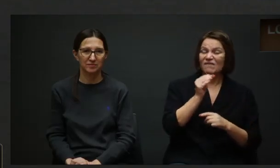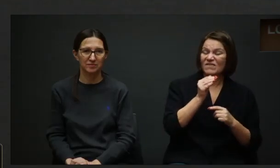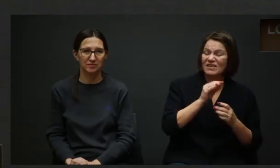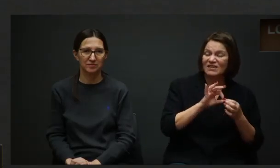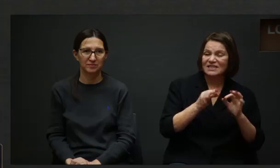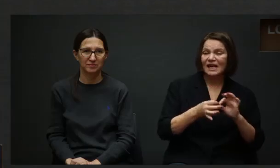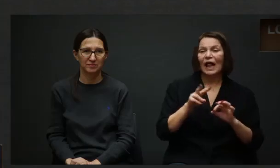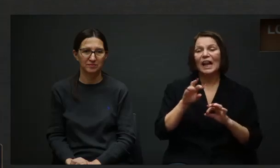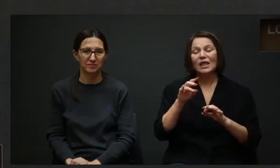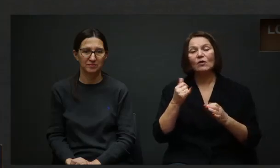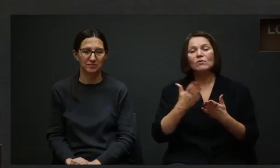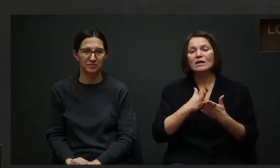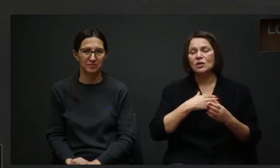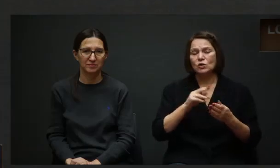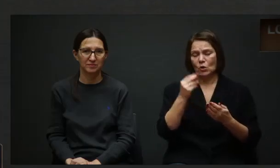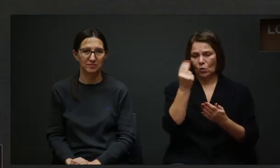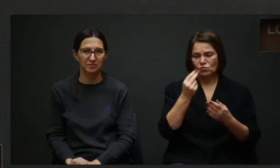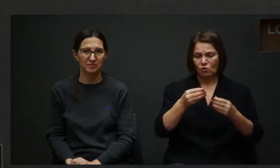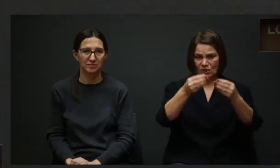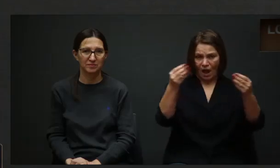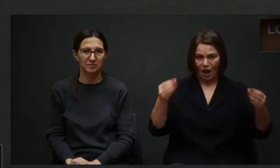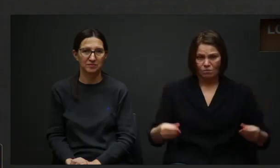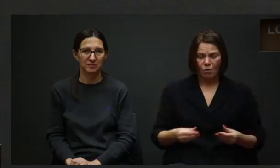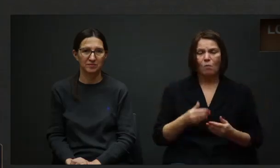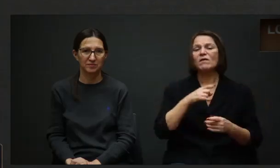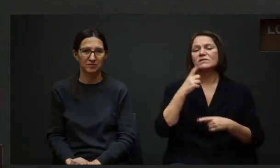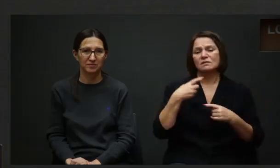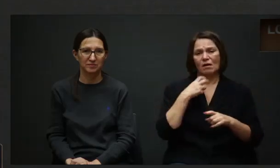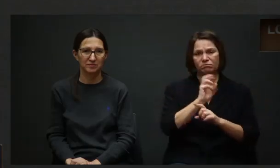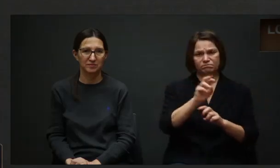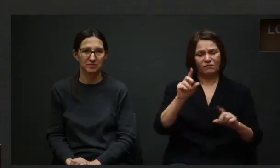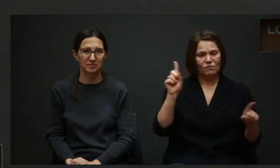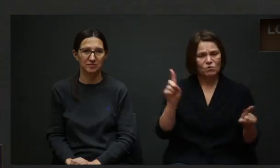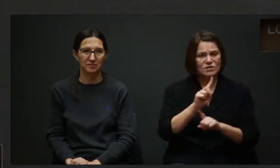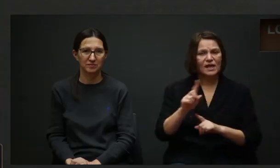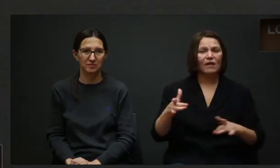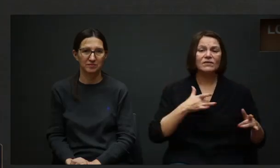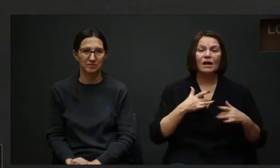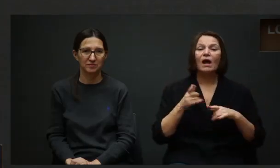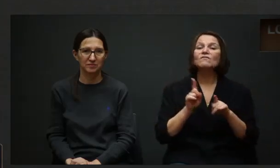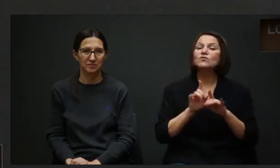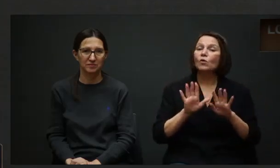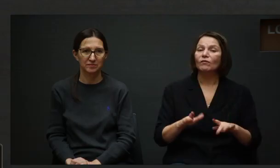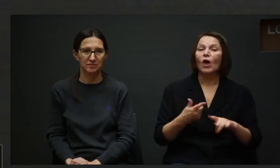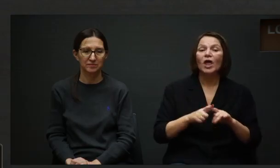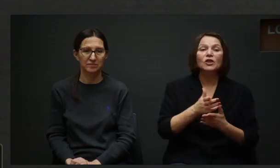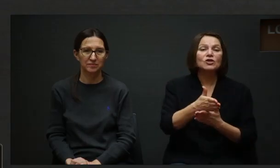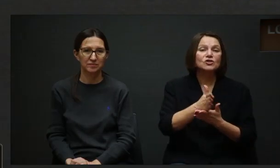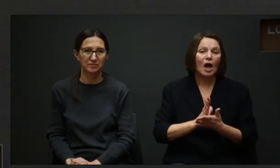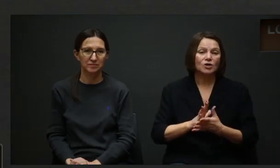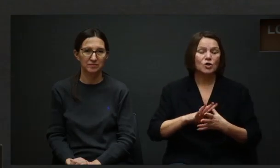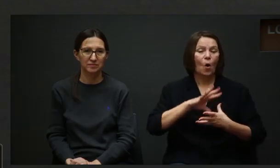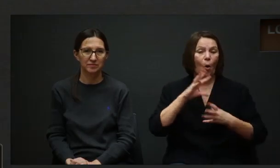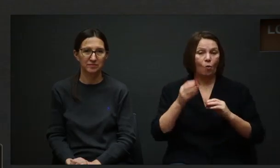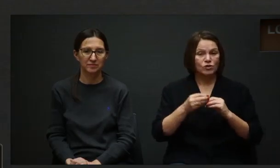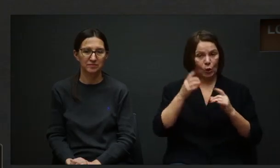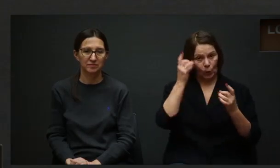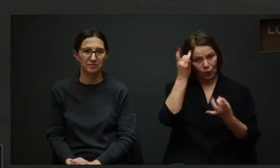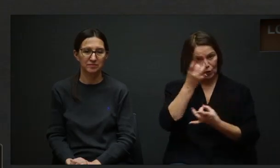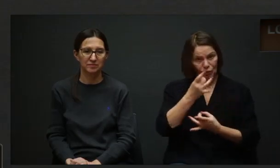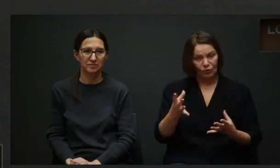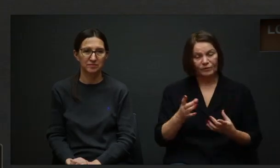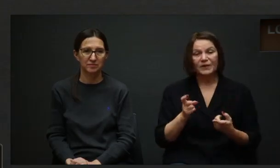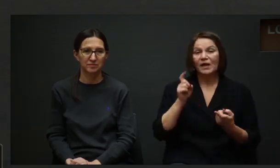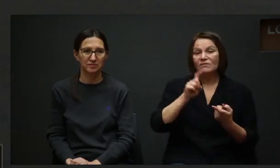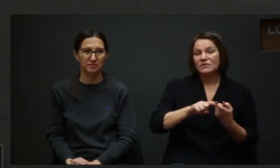художественные альбомы, и всегда было принято ходить в музеи и в театры, поэтому все равно это тоже как бы часть общей культуры. В связи с